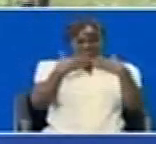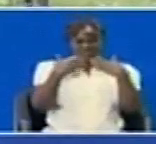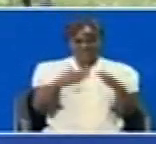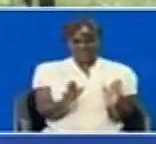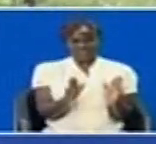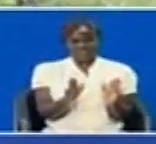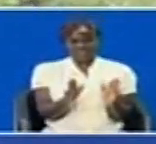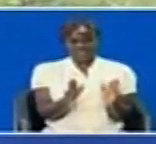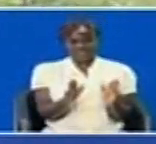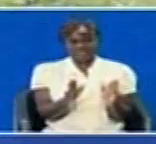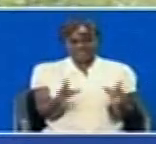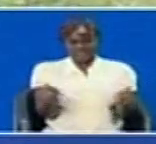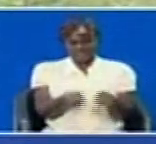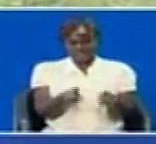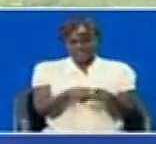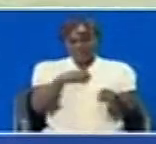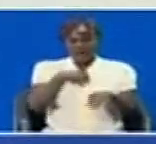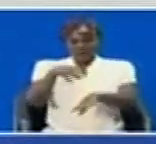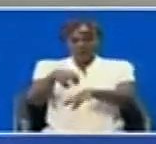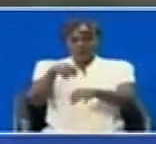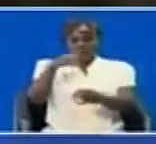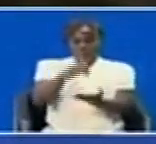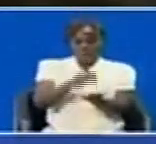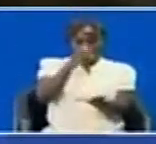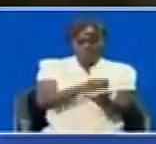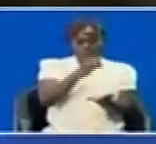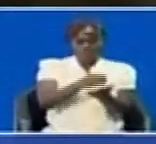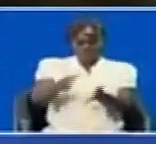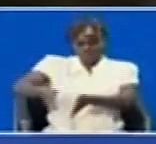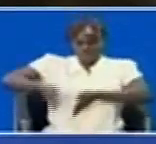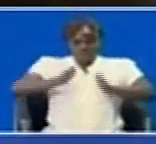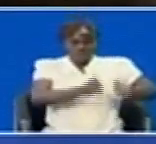vilivyochungulia makalioni kama pazia kwenye madirisha.